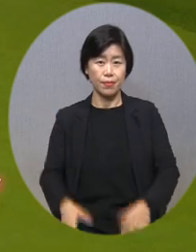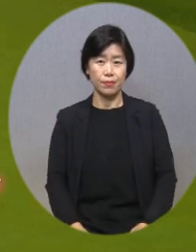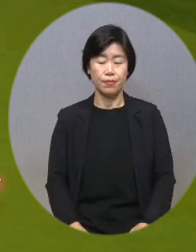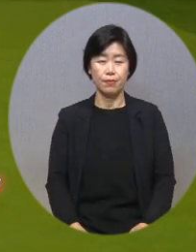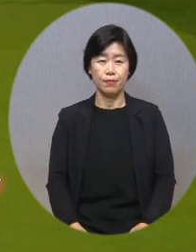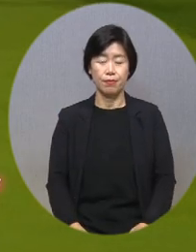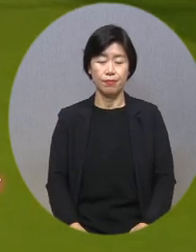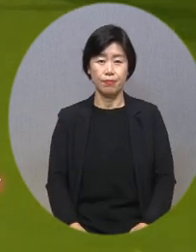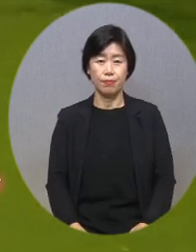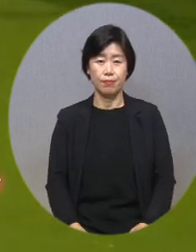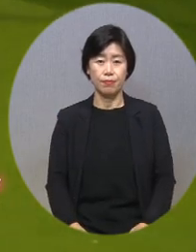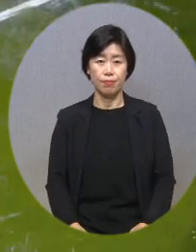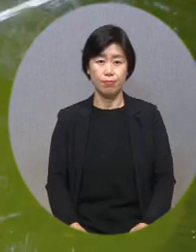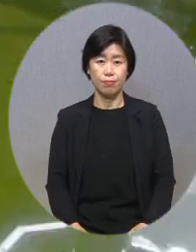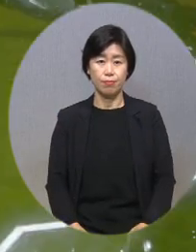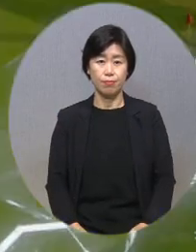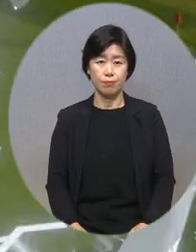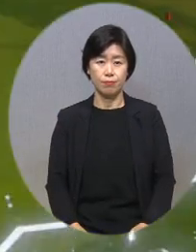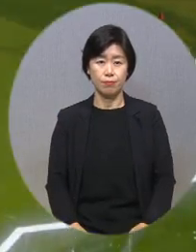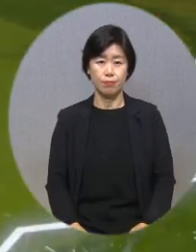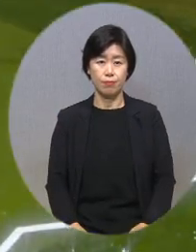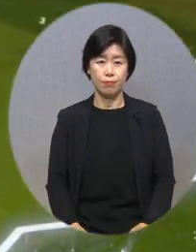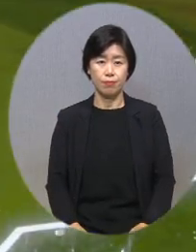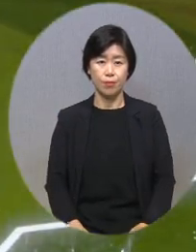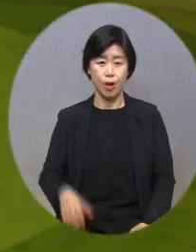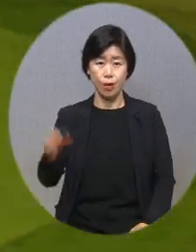아니 뭘 이렇게 생색을 내 치면서.